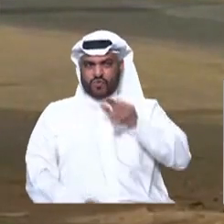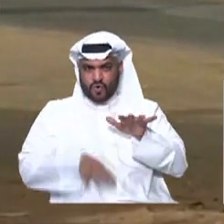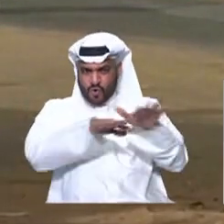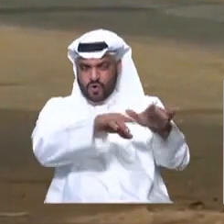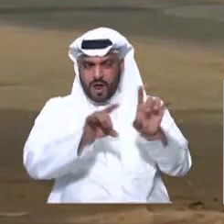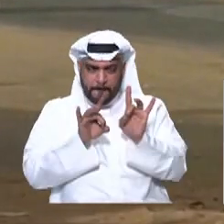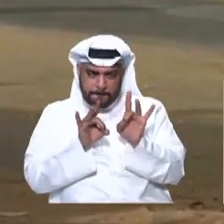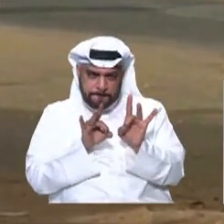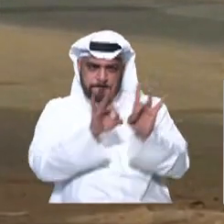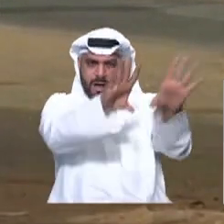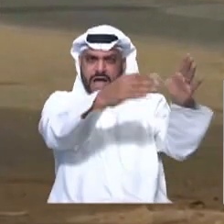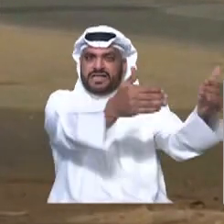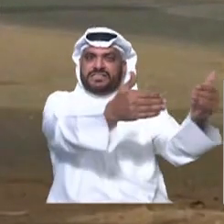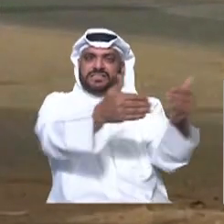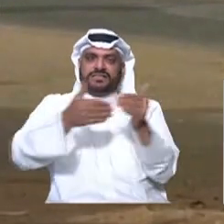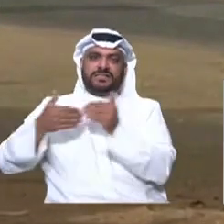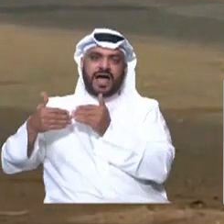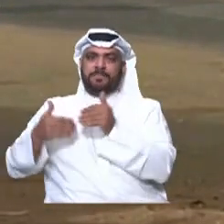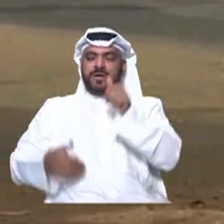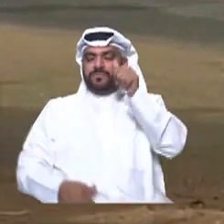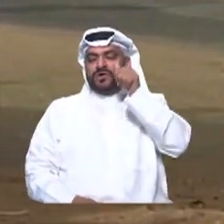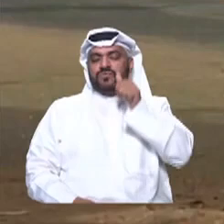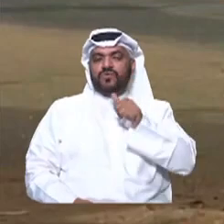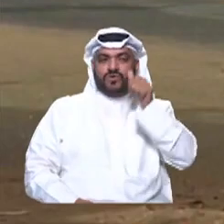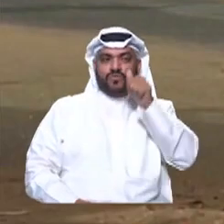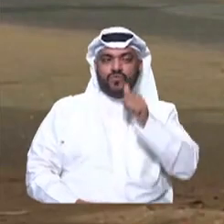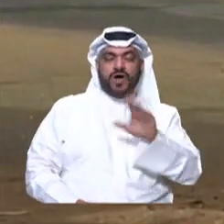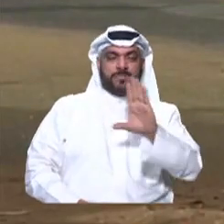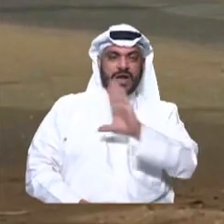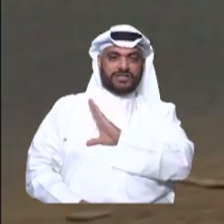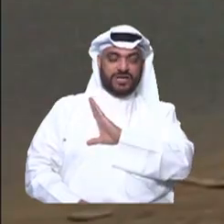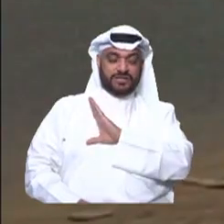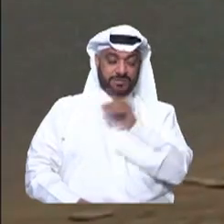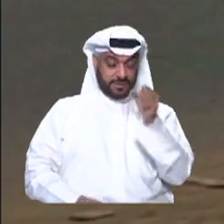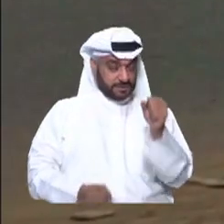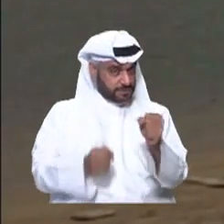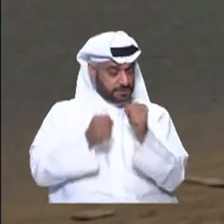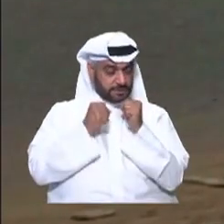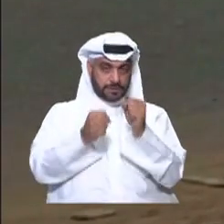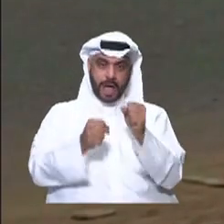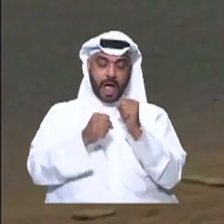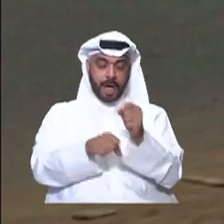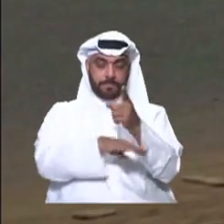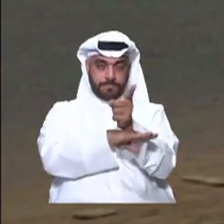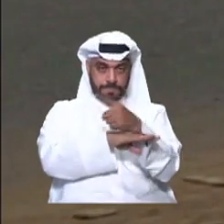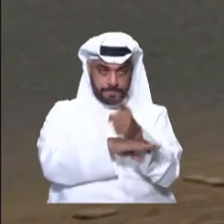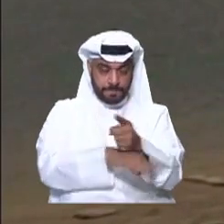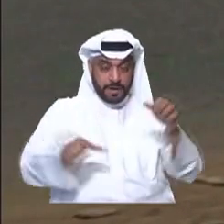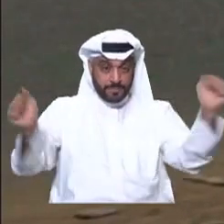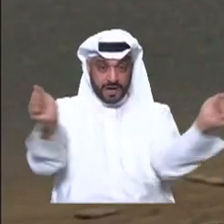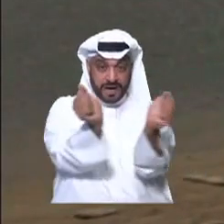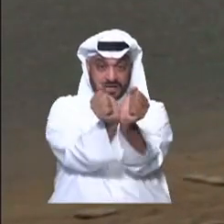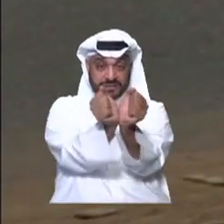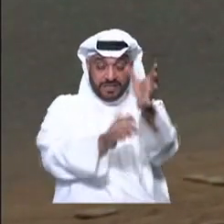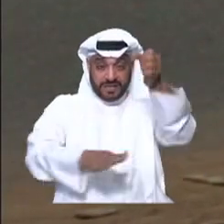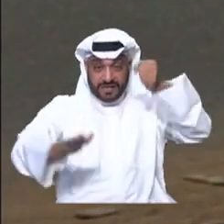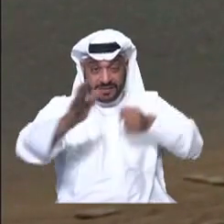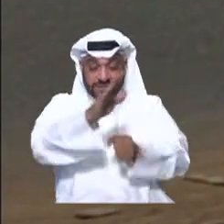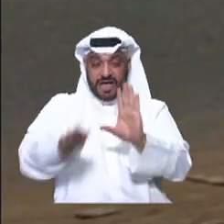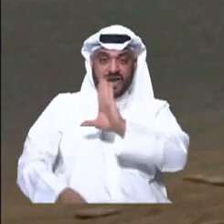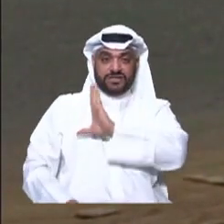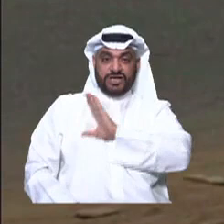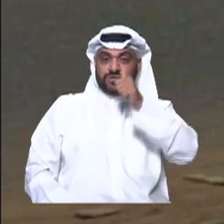في عدد من المحاور بالخرطوم ودمرت اعداد كبيره من العتاد كما اثرت المائه من قوات الجيش